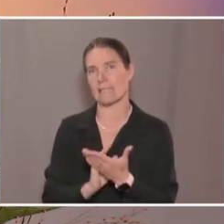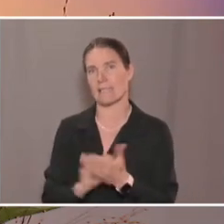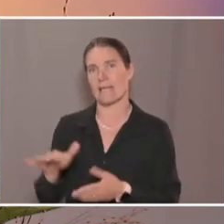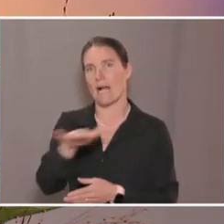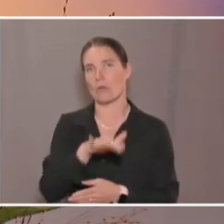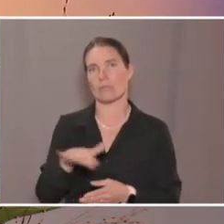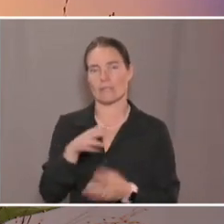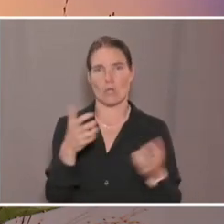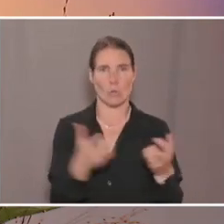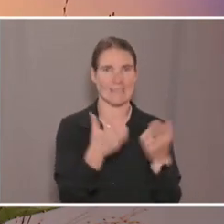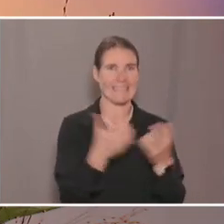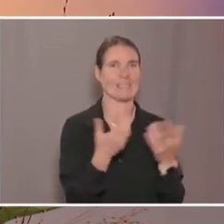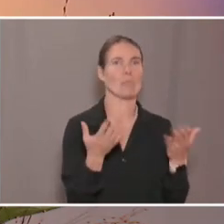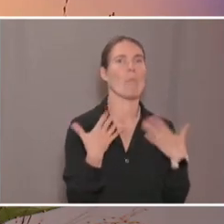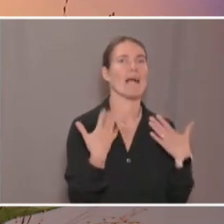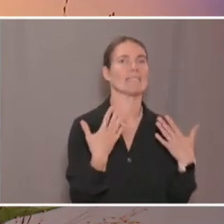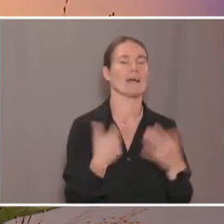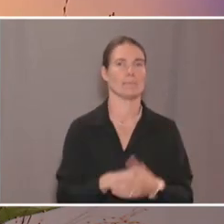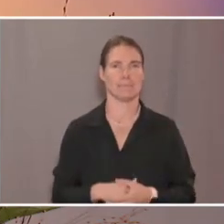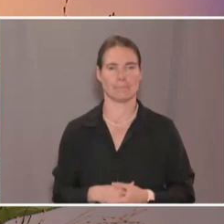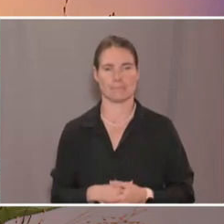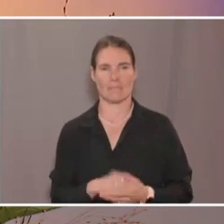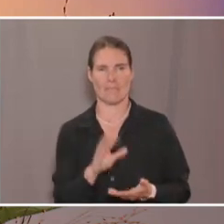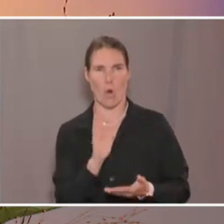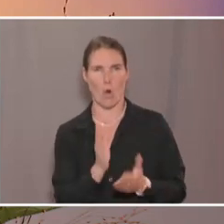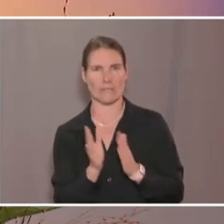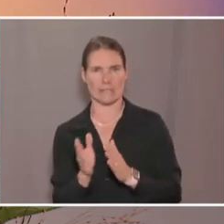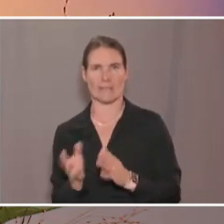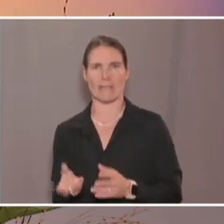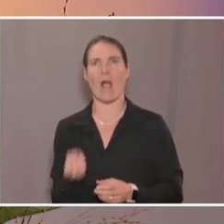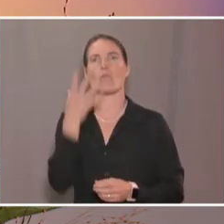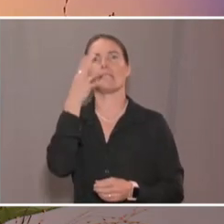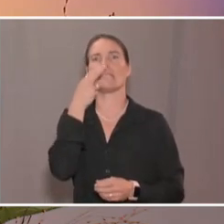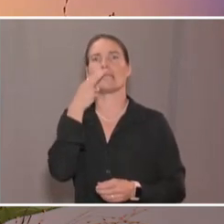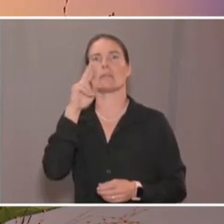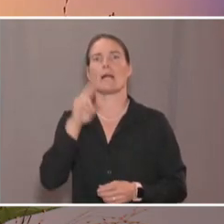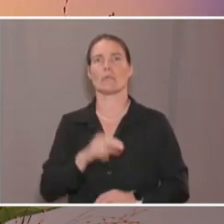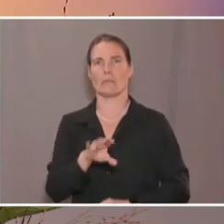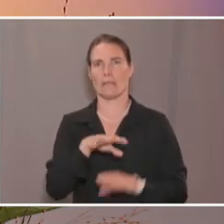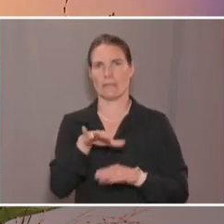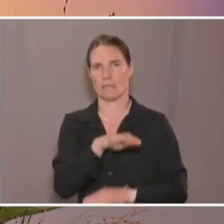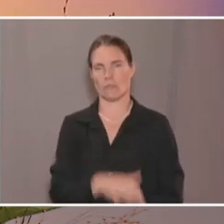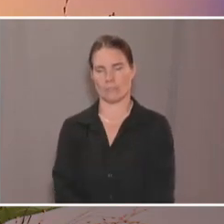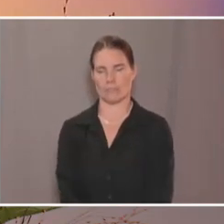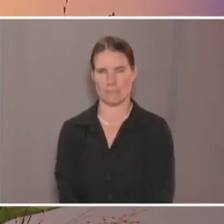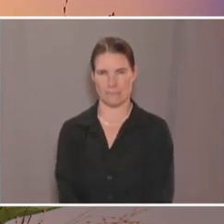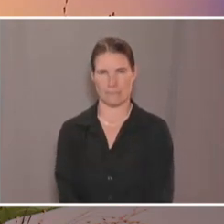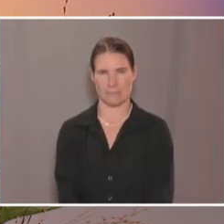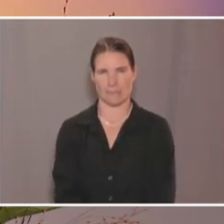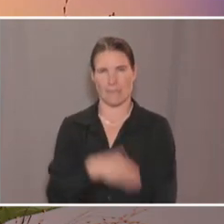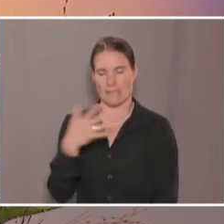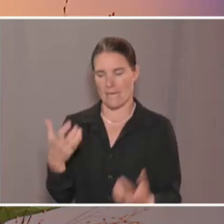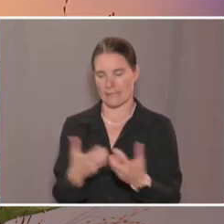und Kriegspropaganda. Wir ordnen ihn als exponiert nationalsozialistisch ein. Nach